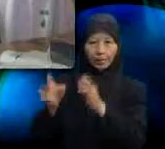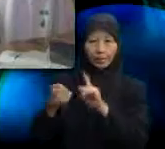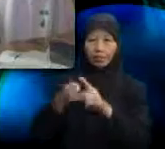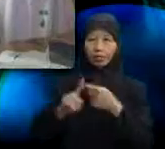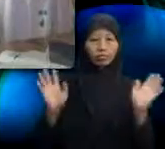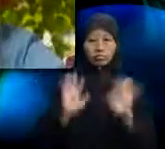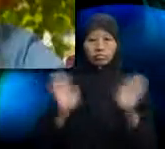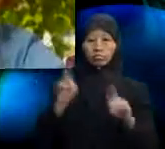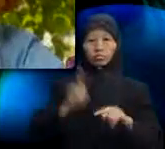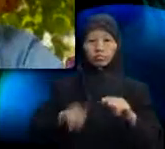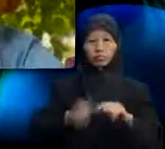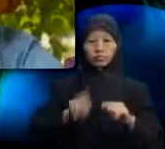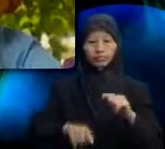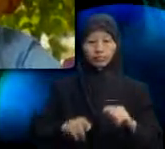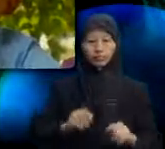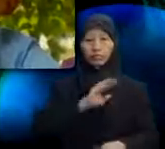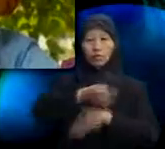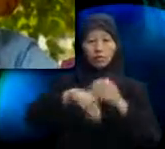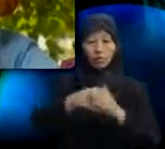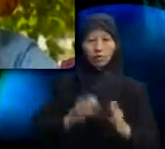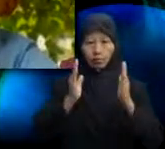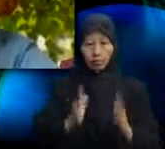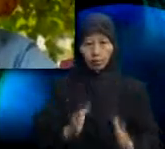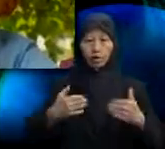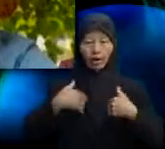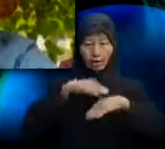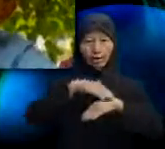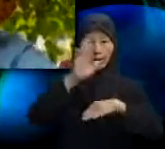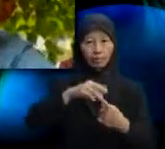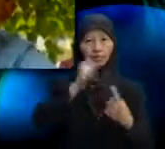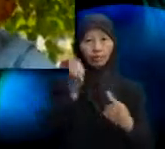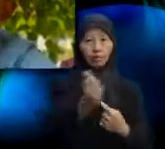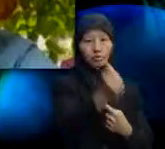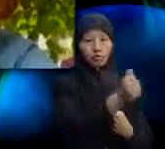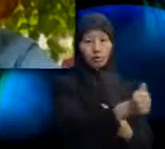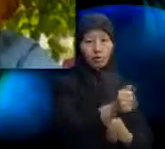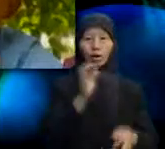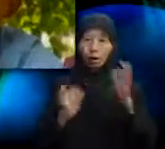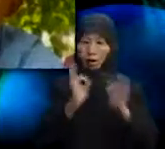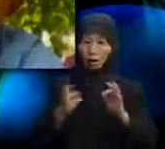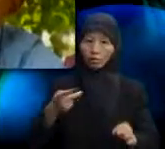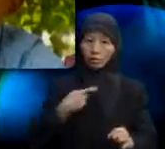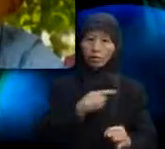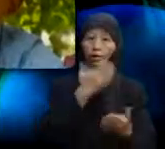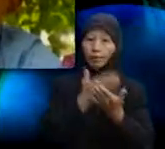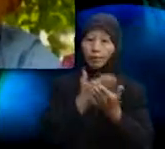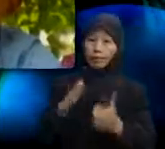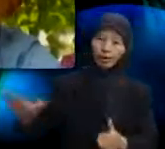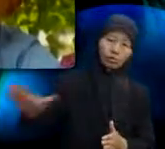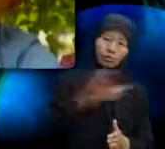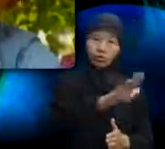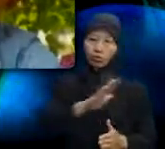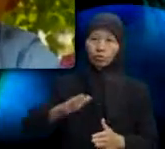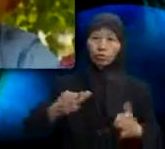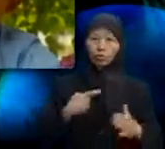lain. Semua manusia mempunyai kelebihan masing-masing. Oleh itu, jika kita berbaik-baik dengan